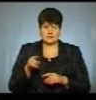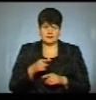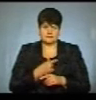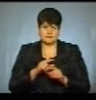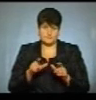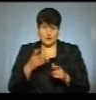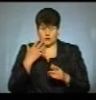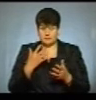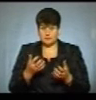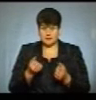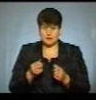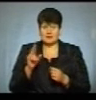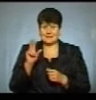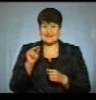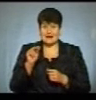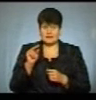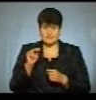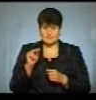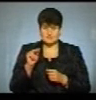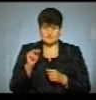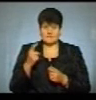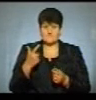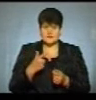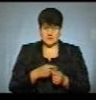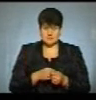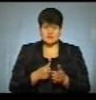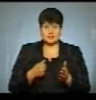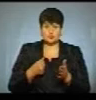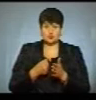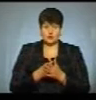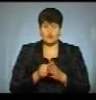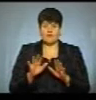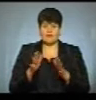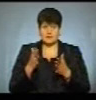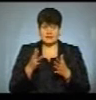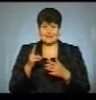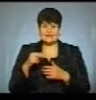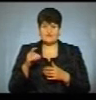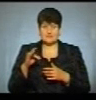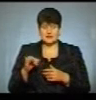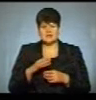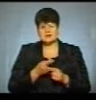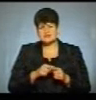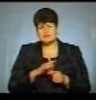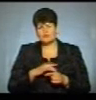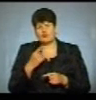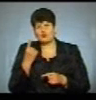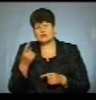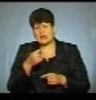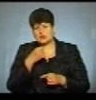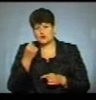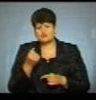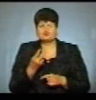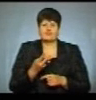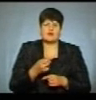І коли ми беремо по датах вакцинації, значить, до випадку дифтерії це був один пацієнт дорослий, максимум